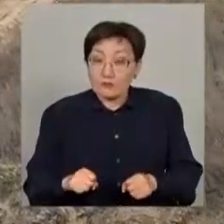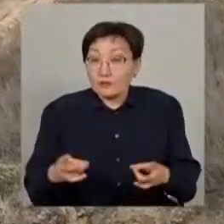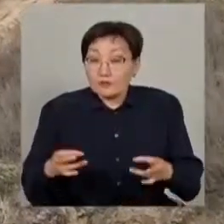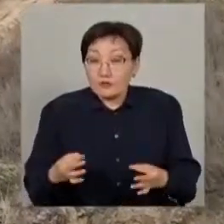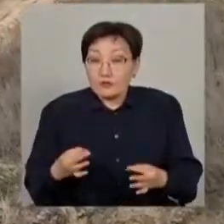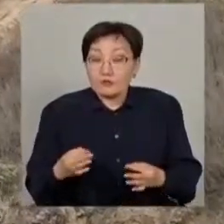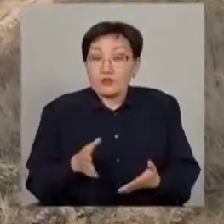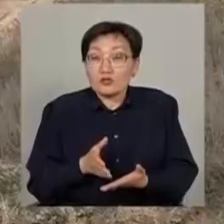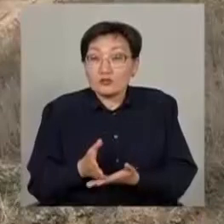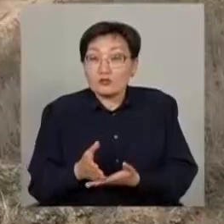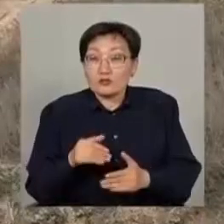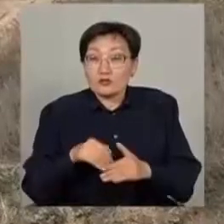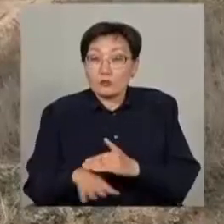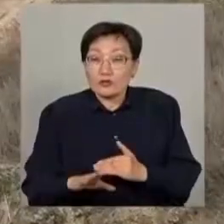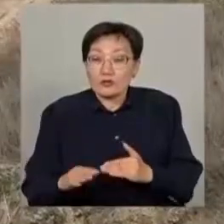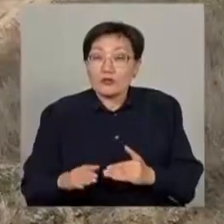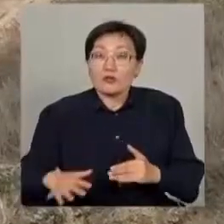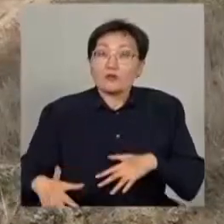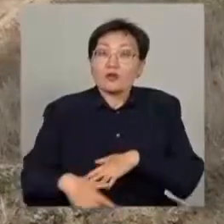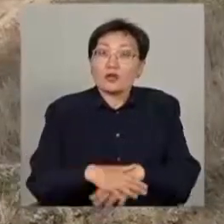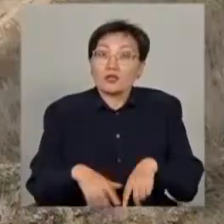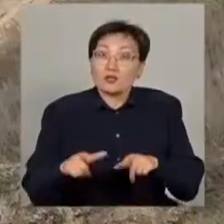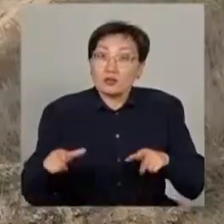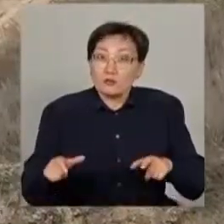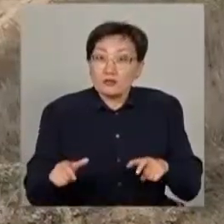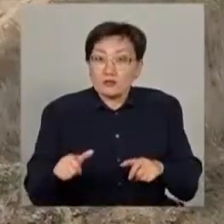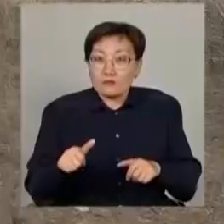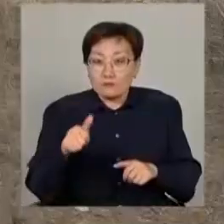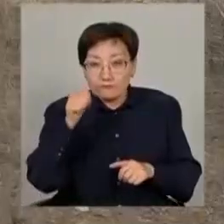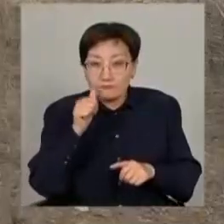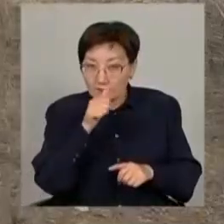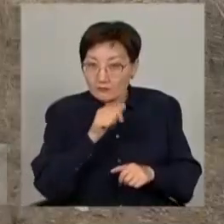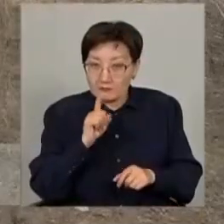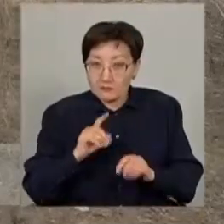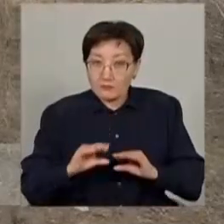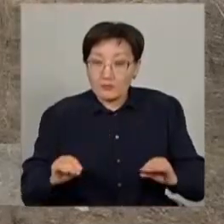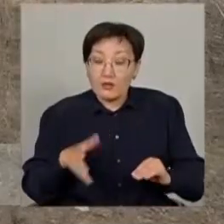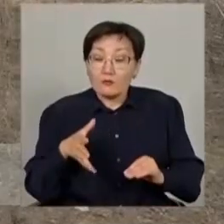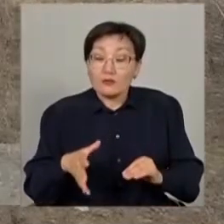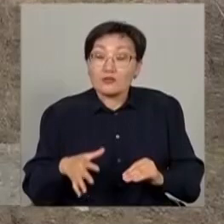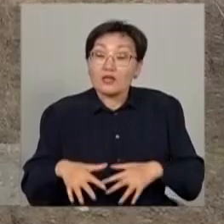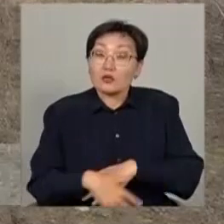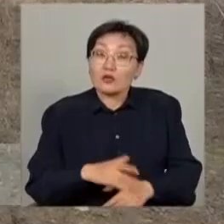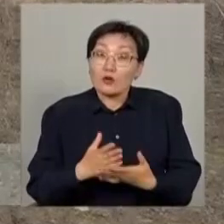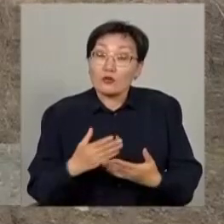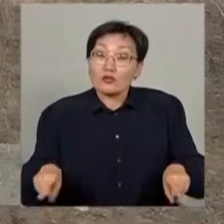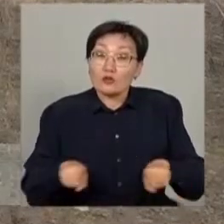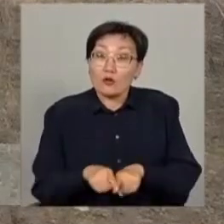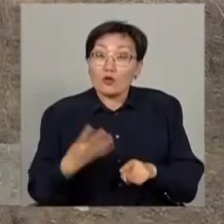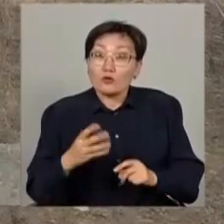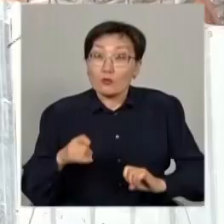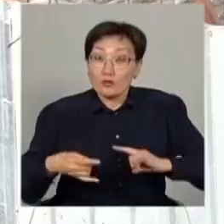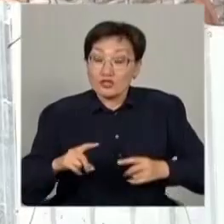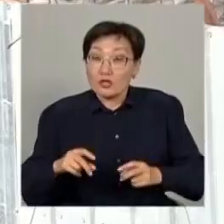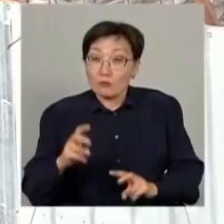де шығып кетейін десе, есік алдында жиналған халықтан жасқанып тұр дейді жұрт. 5000 халқы бар Қайназар ауылында бұл секілді 4 кірпіш